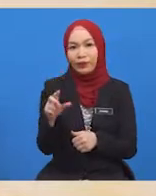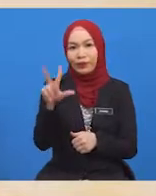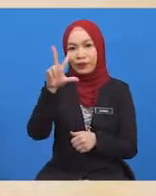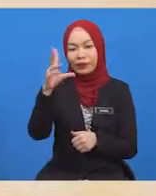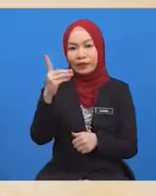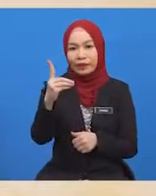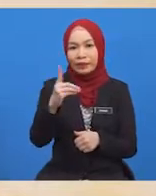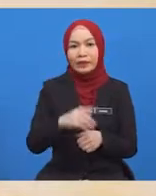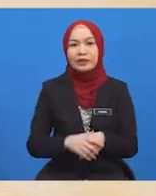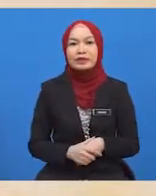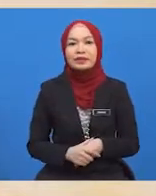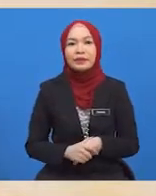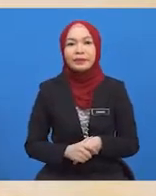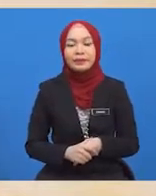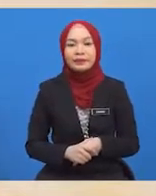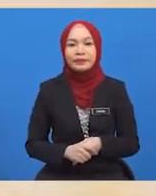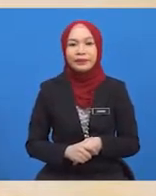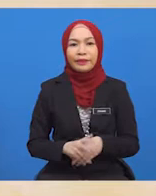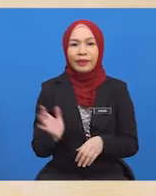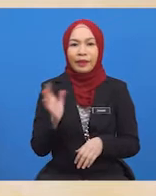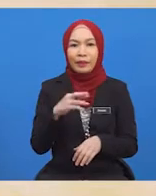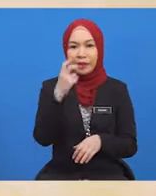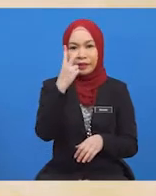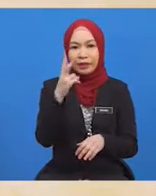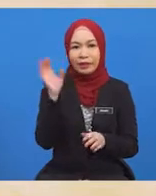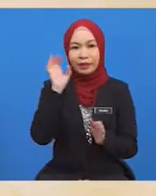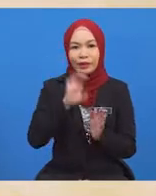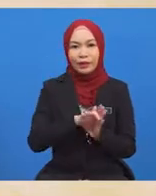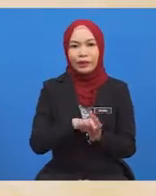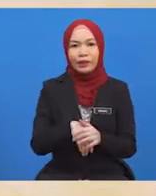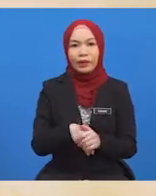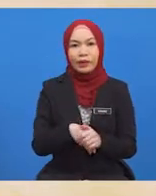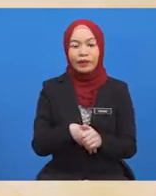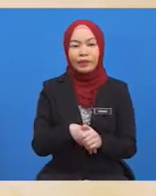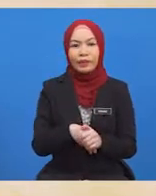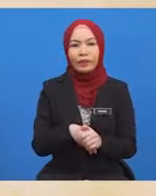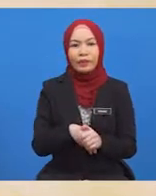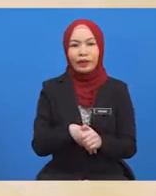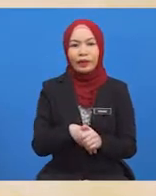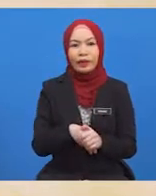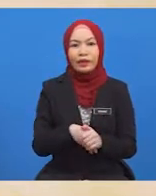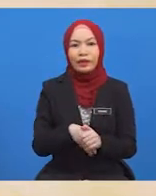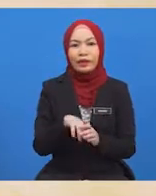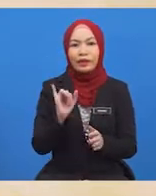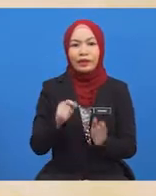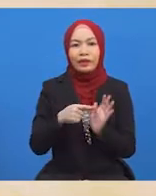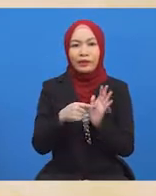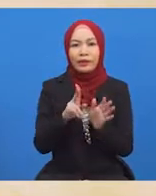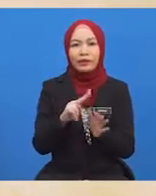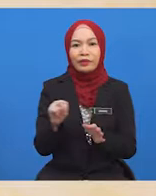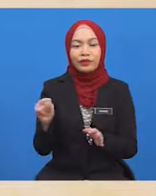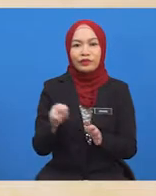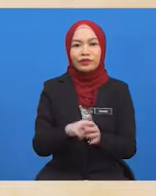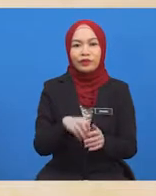yang dipaparkan ini. Rajah E menunjukkan uncuran ortogon bagi objek tiga